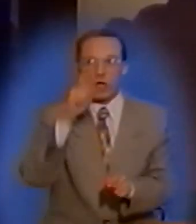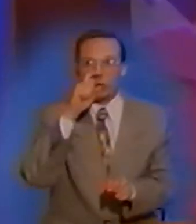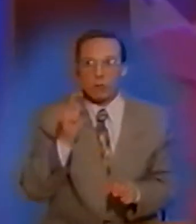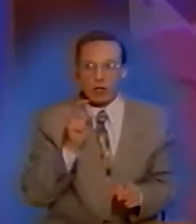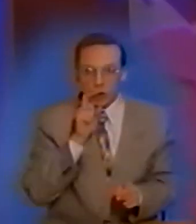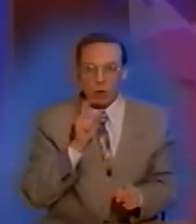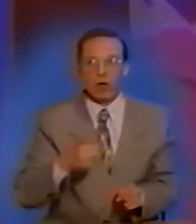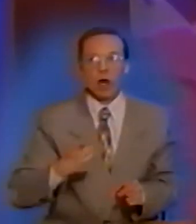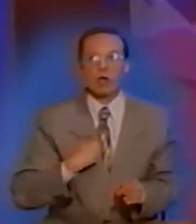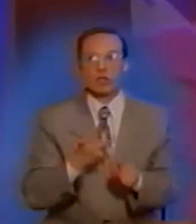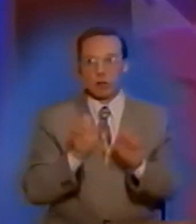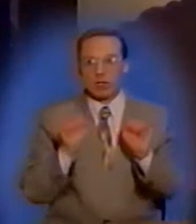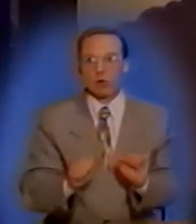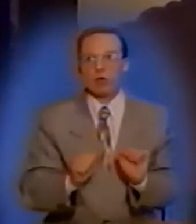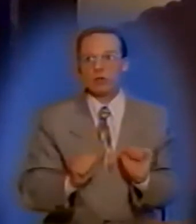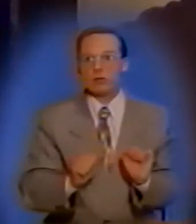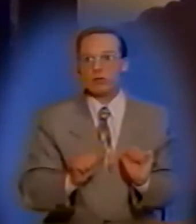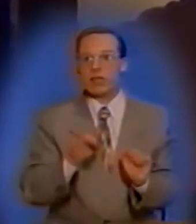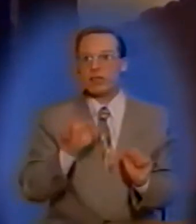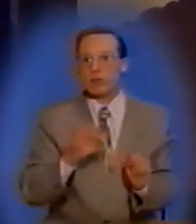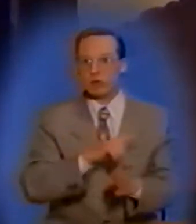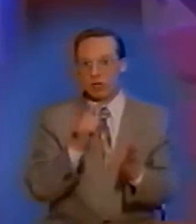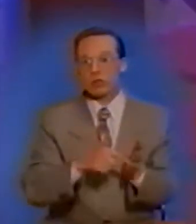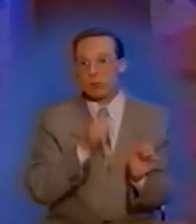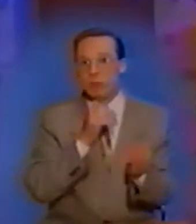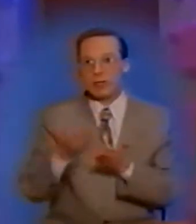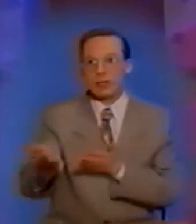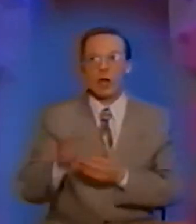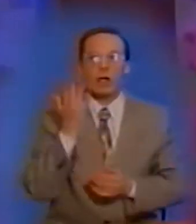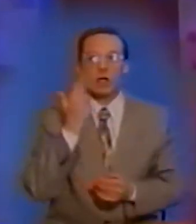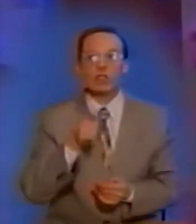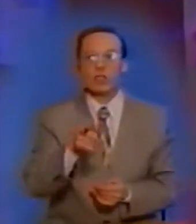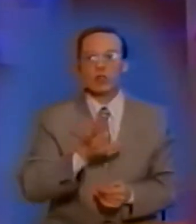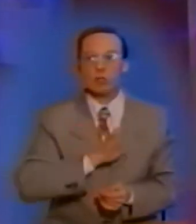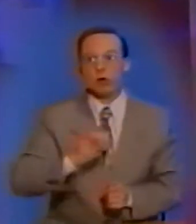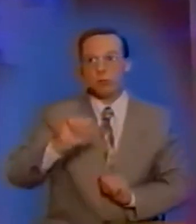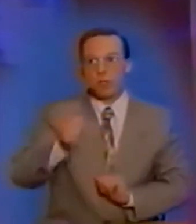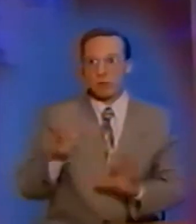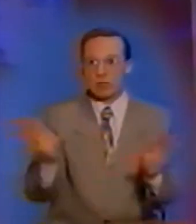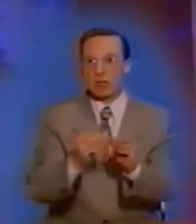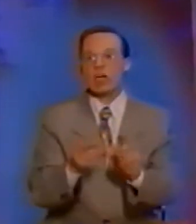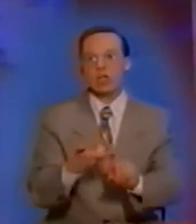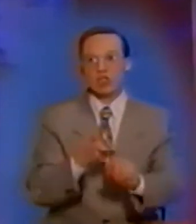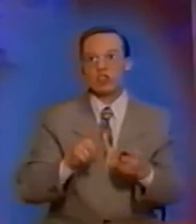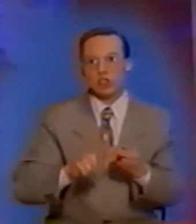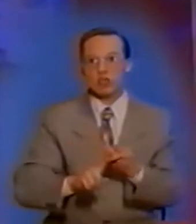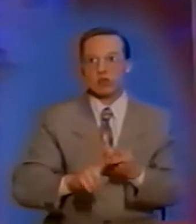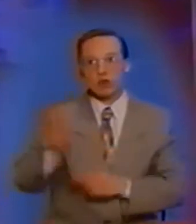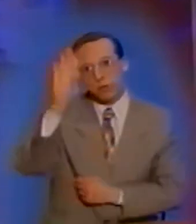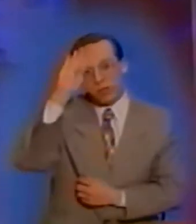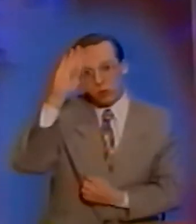galiu paklausti labai intimaus klausimo? Bandyk. Kada buvo tas pirmas intimus ryšys su vyru